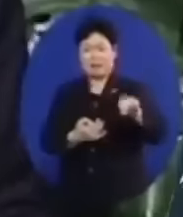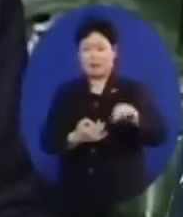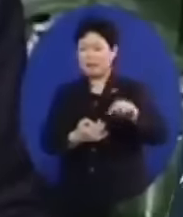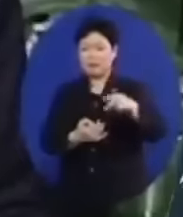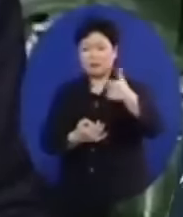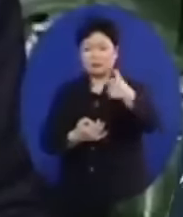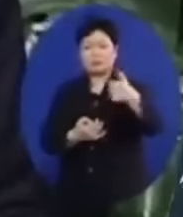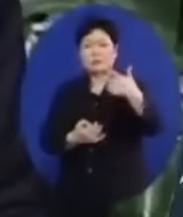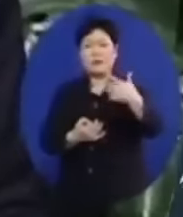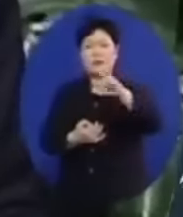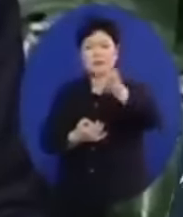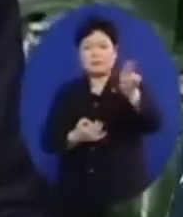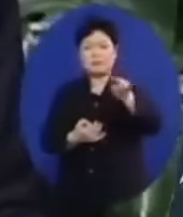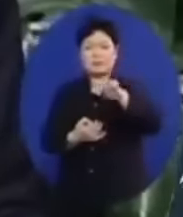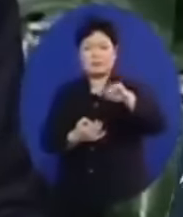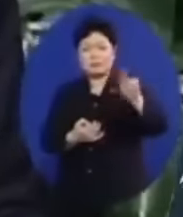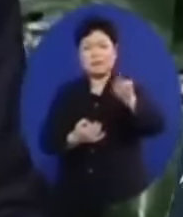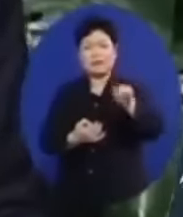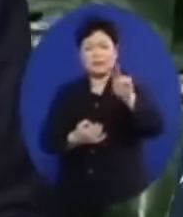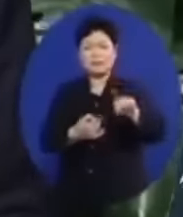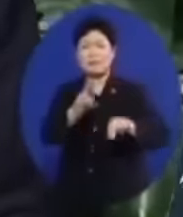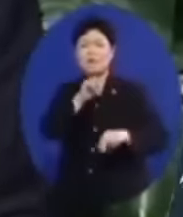68달러면 거지요.